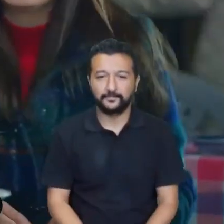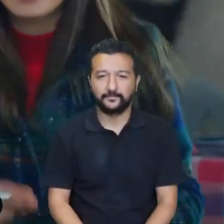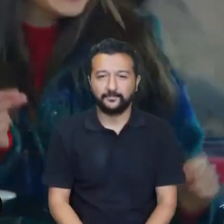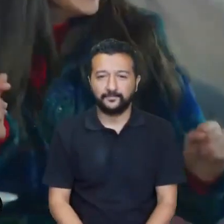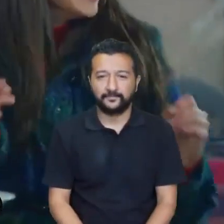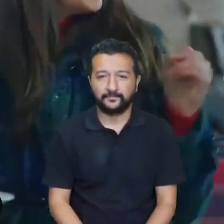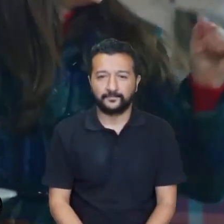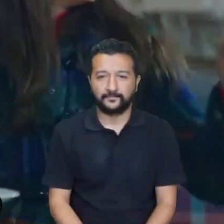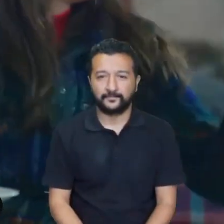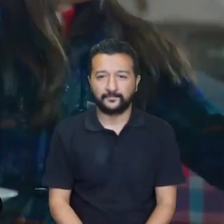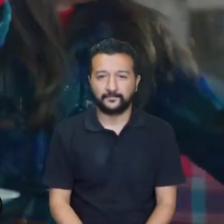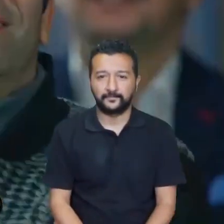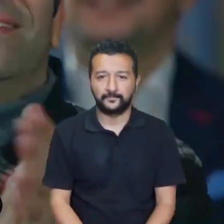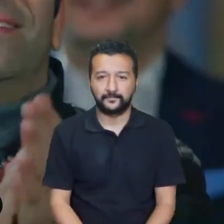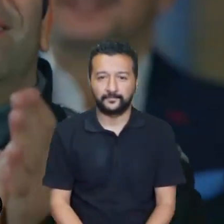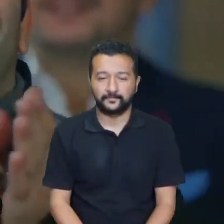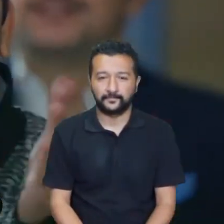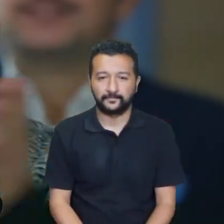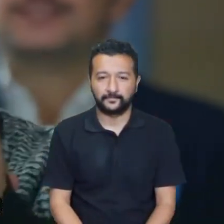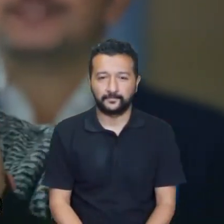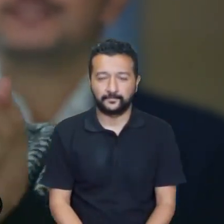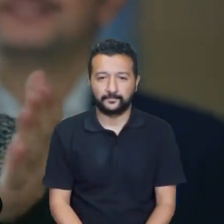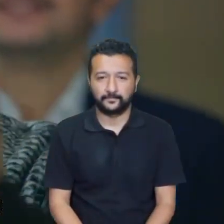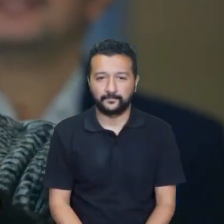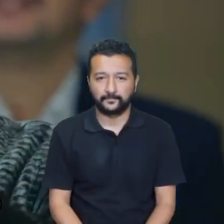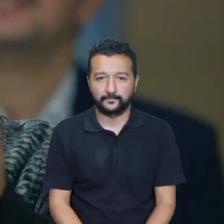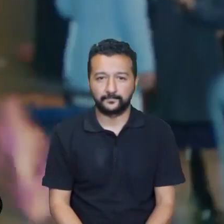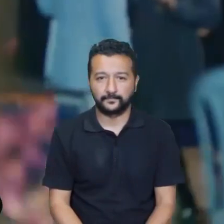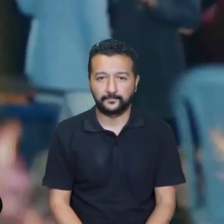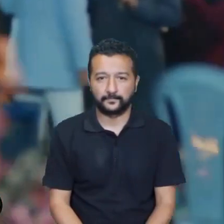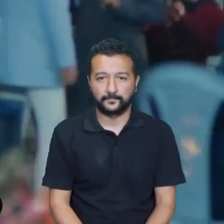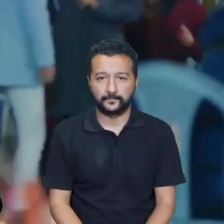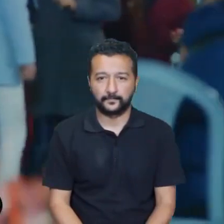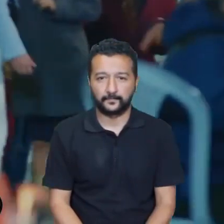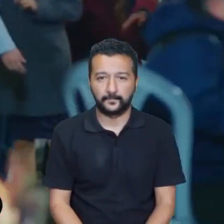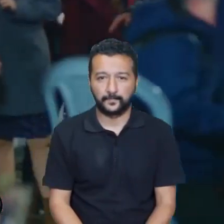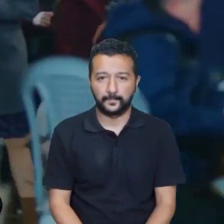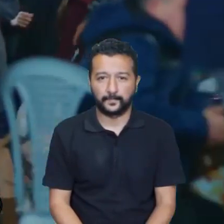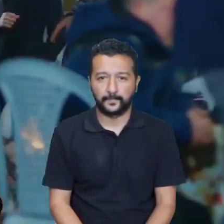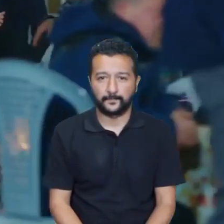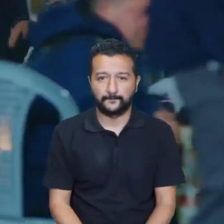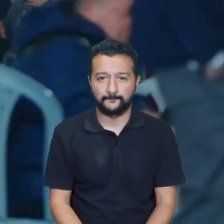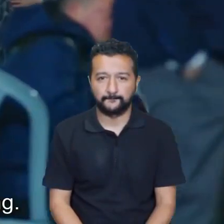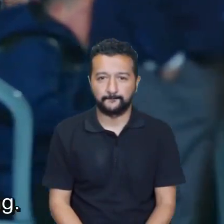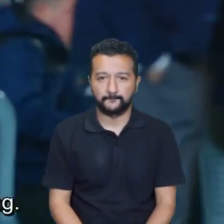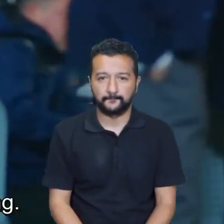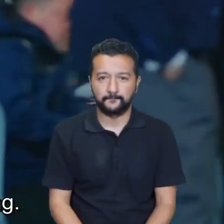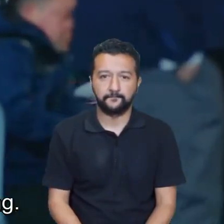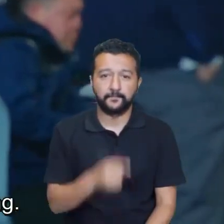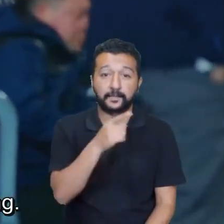Sevda'yı dürttü. İlyas baygın bakışlarla yavaş yavaş alkışlıyor. Itır Perra'nla konuşurken evvel aradan geçti.